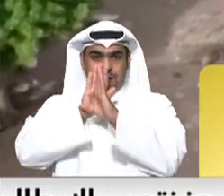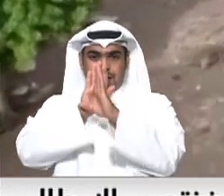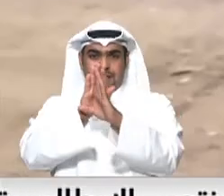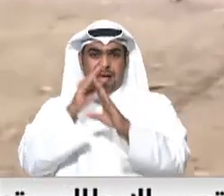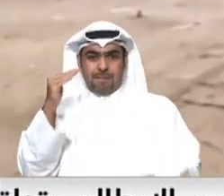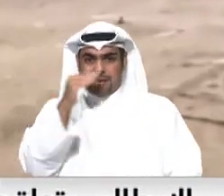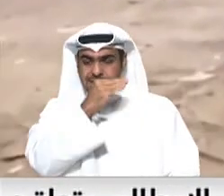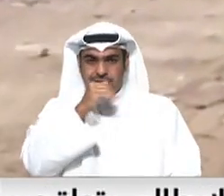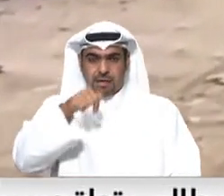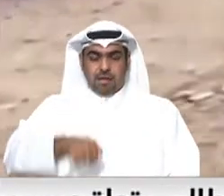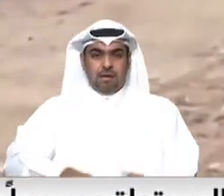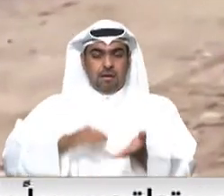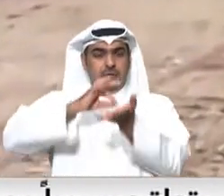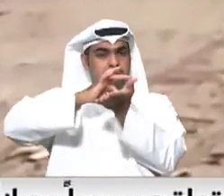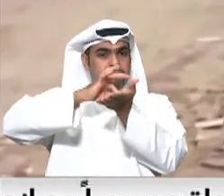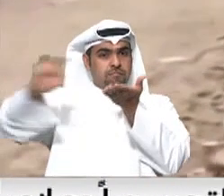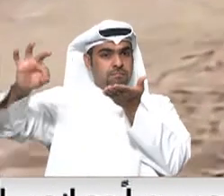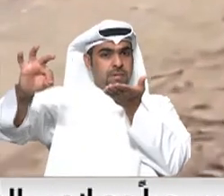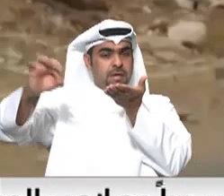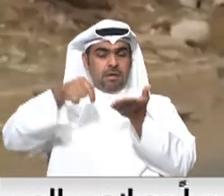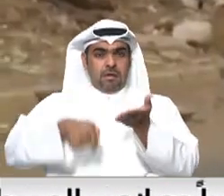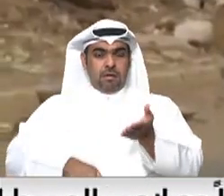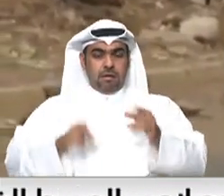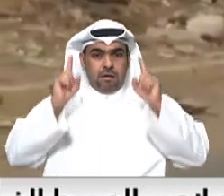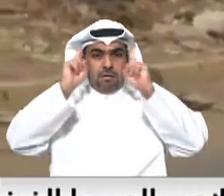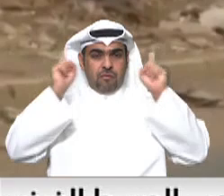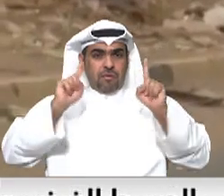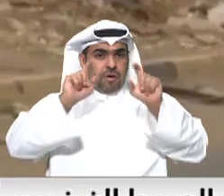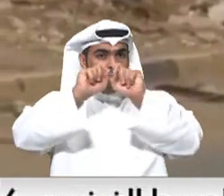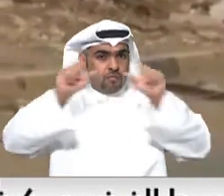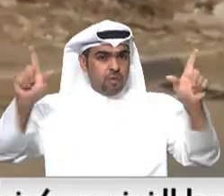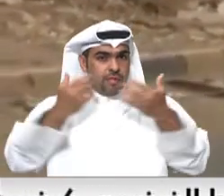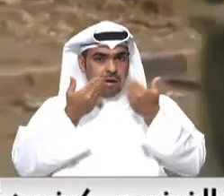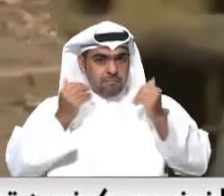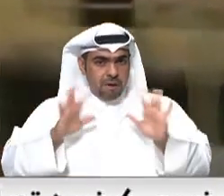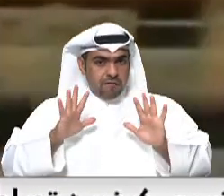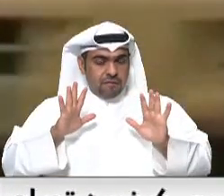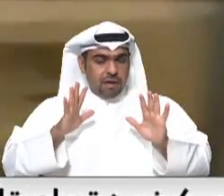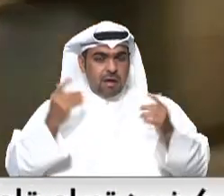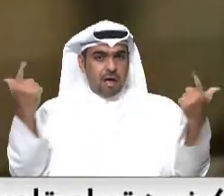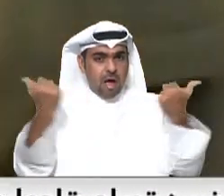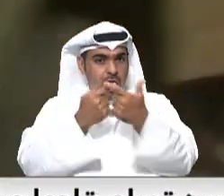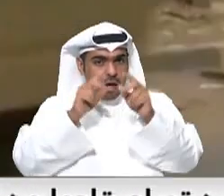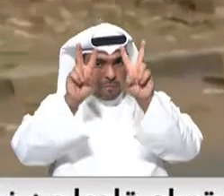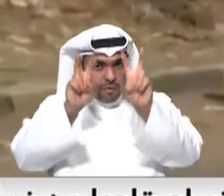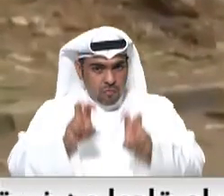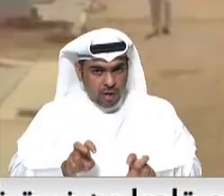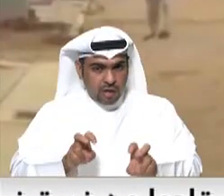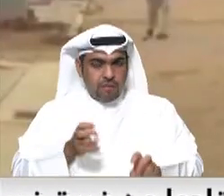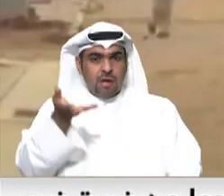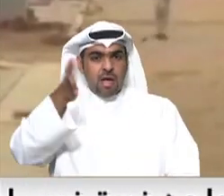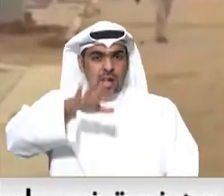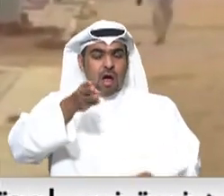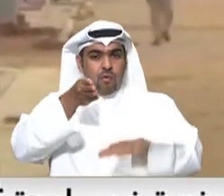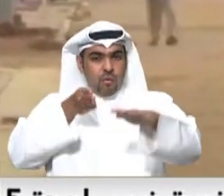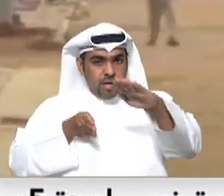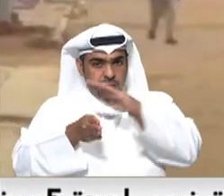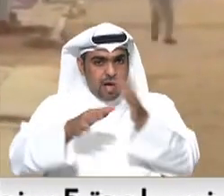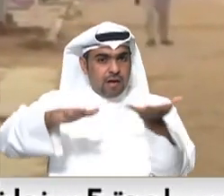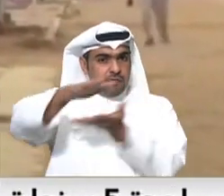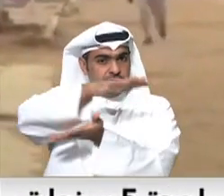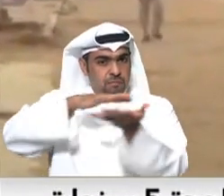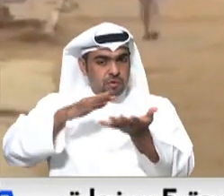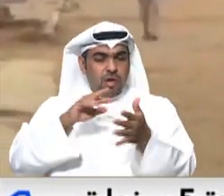ليزداد المشهد غموضا سواء من حيث بوادر انهاء الصراع الدائر او على مستوى الداخلي لطرفي